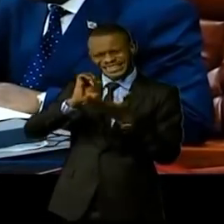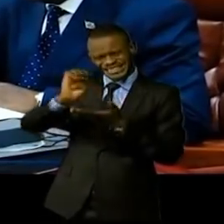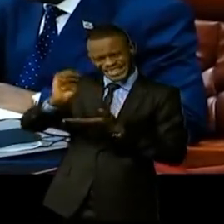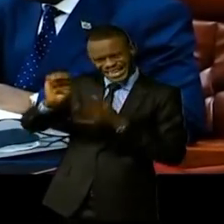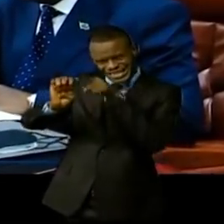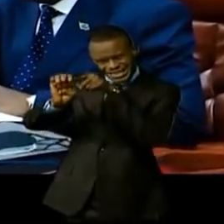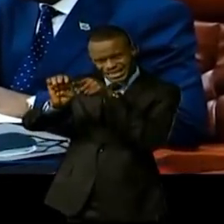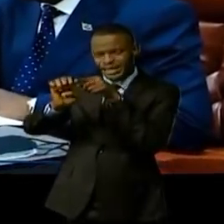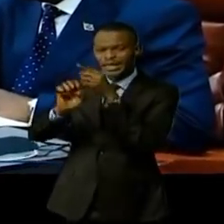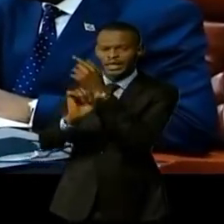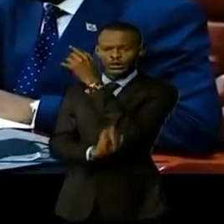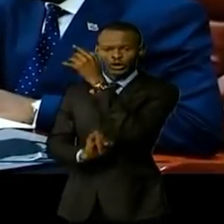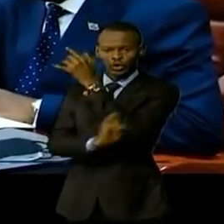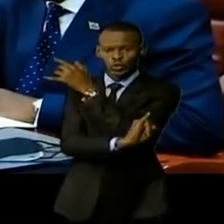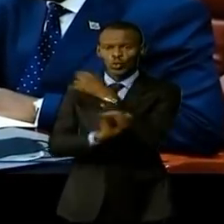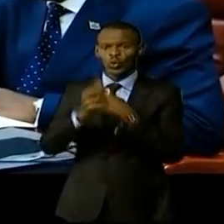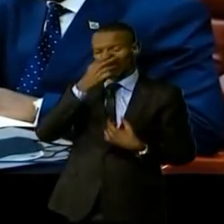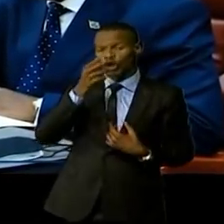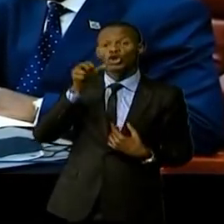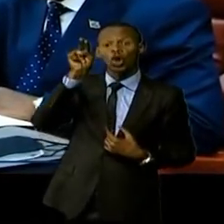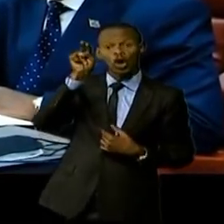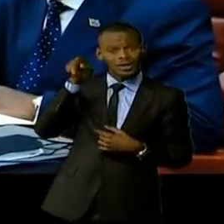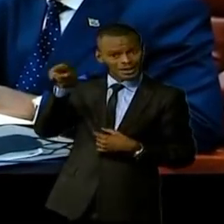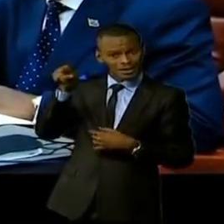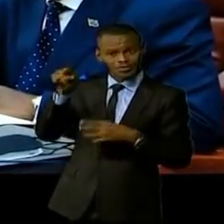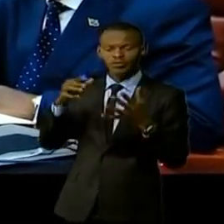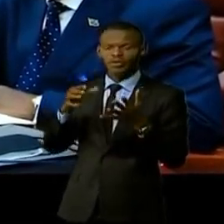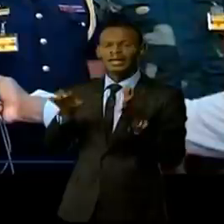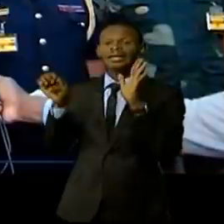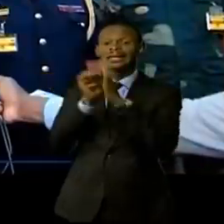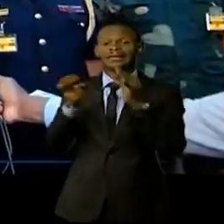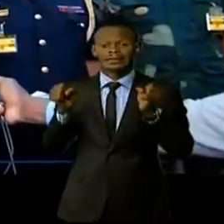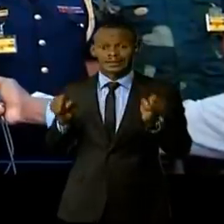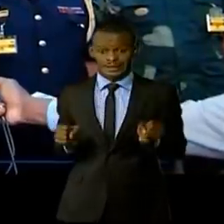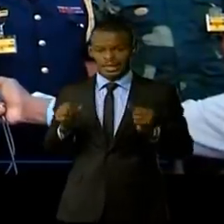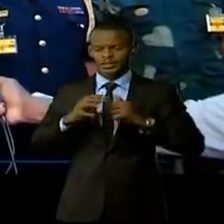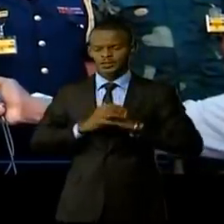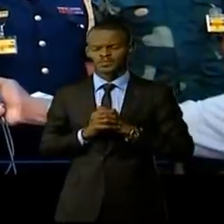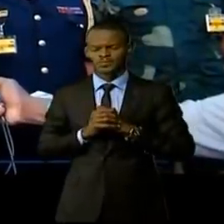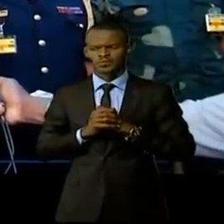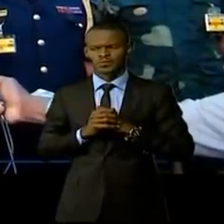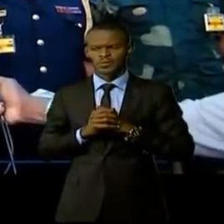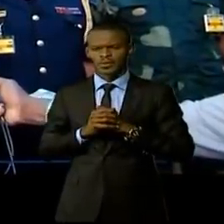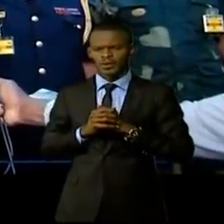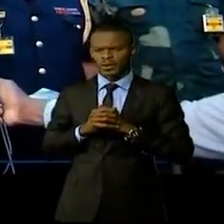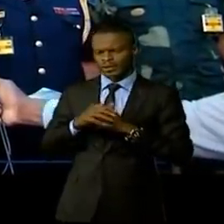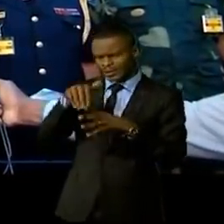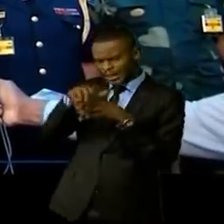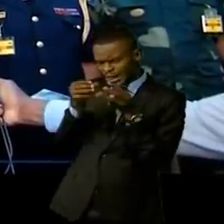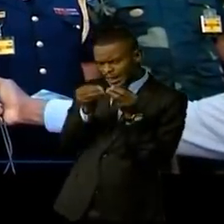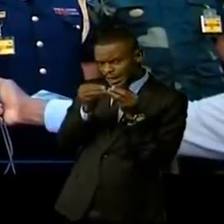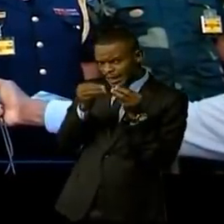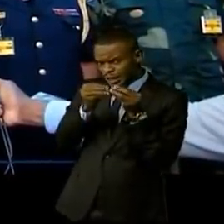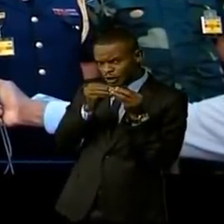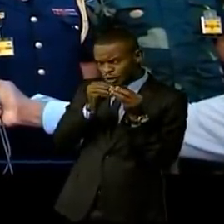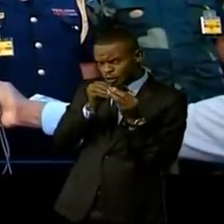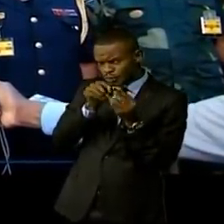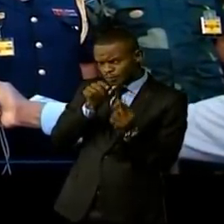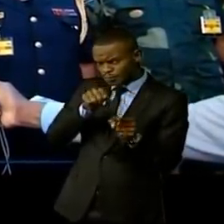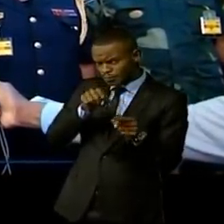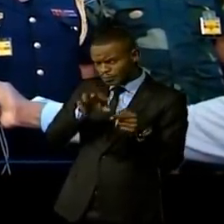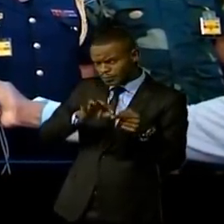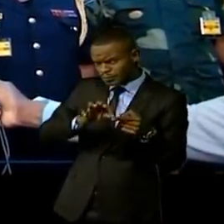en Ituri et au Nord Kivu. Il a particulièrement été question de